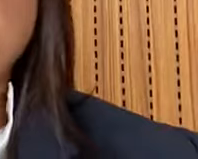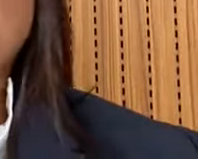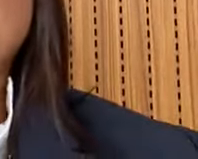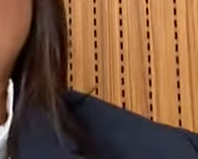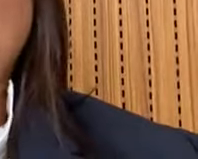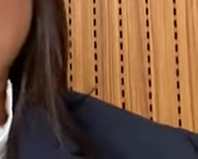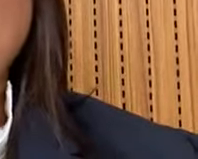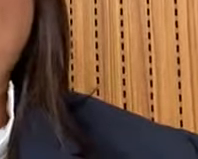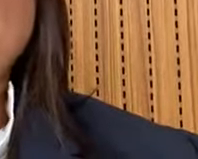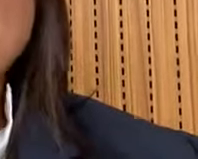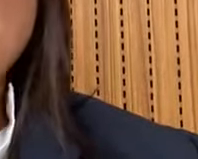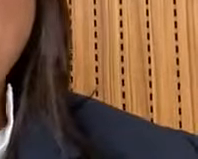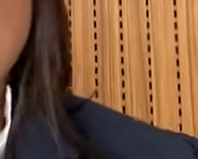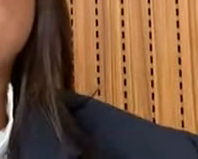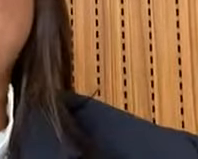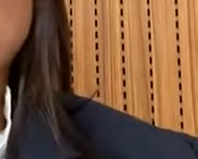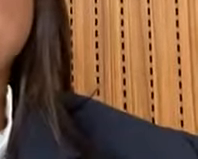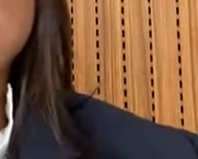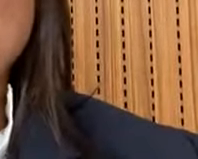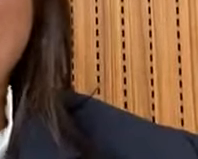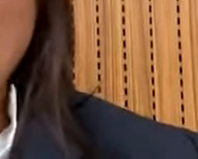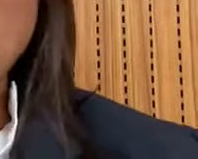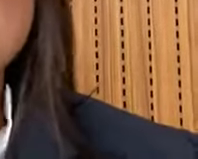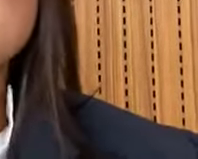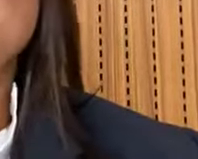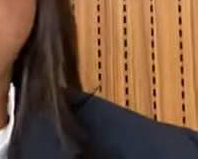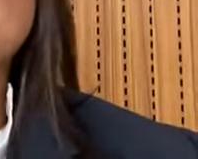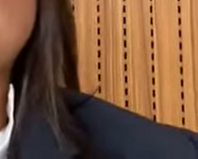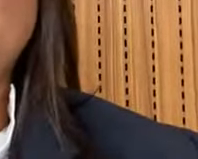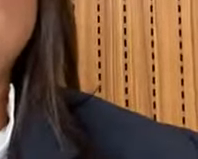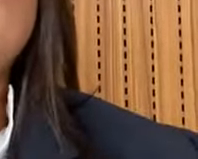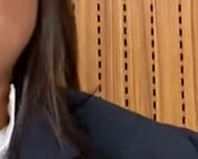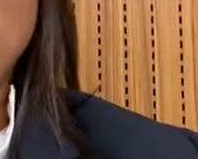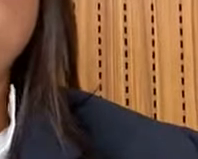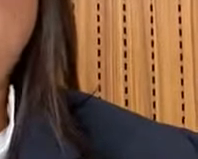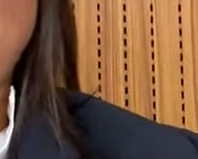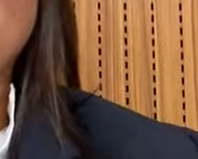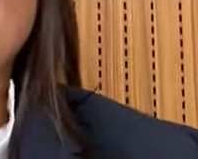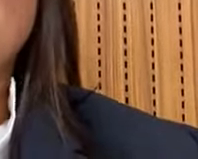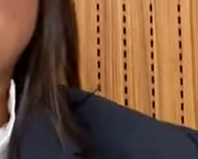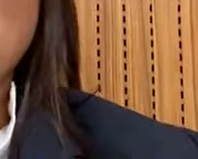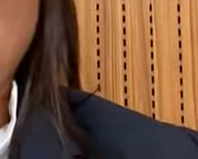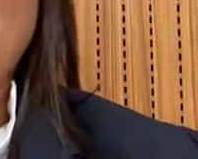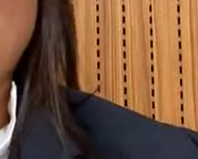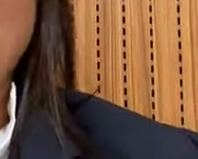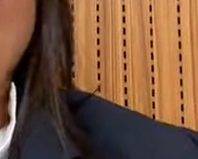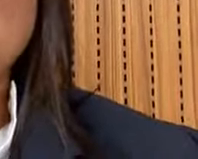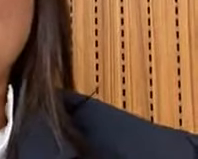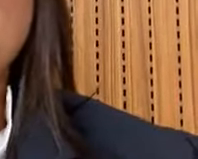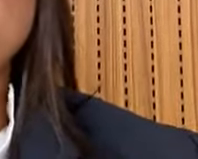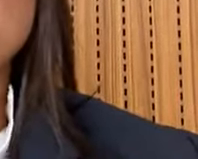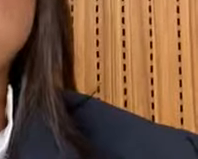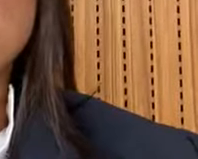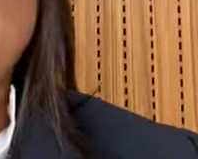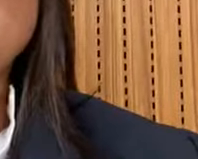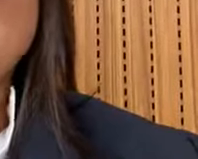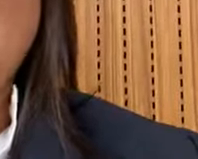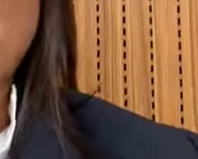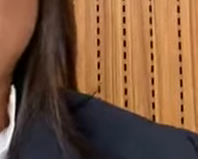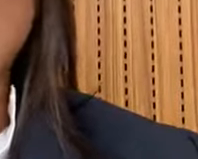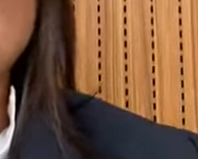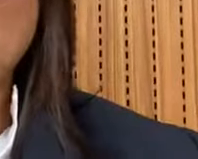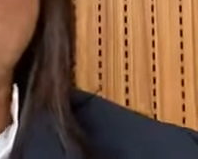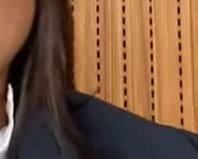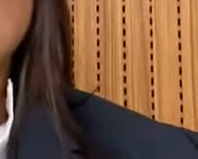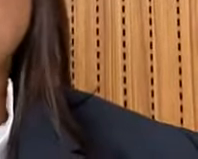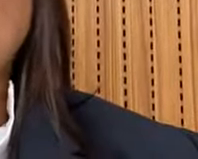องทัพยังไงถ้ามีความคืบหน้านะคะหรือมีประเด็นที่สำคัญจากเวทีการอภิปรายเราจะมารายงานสดให้คุณผู้ชมได้ติดต